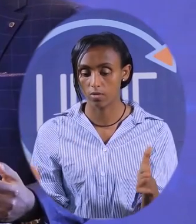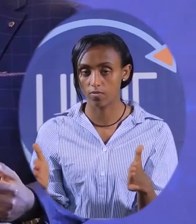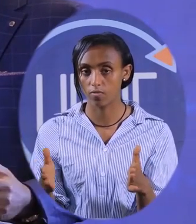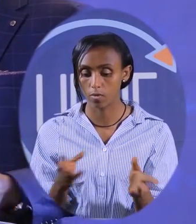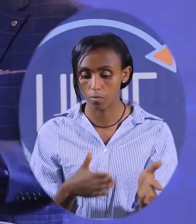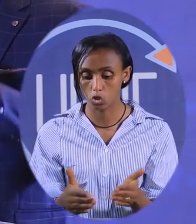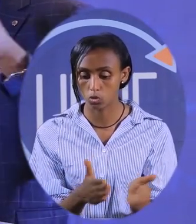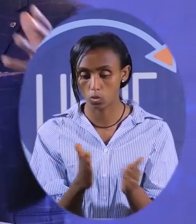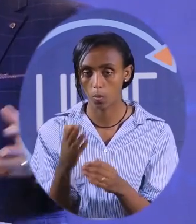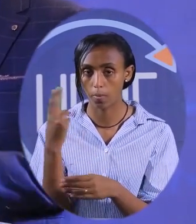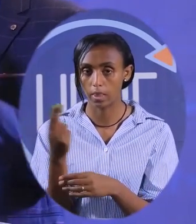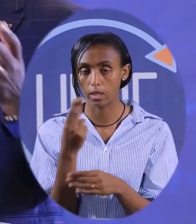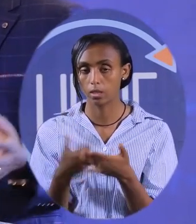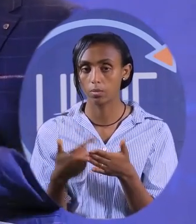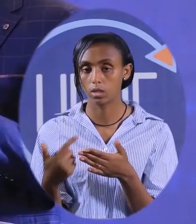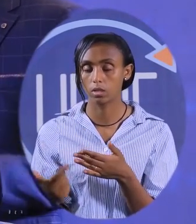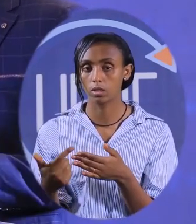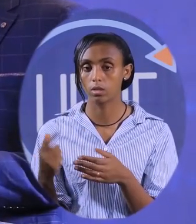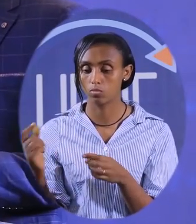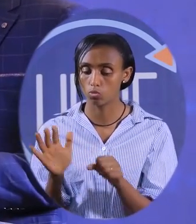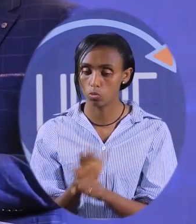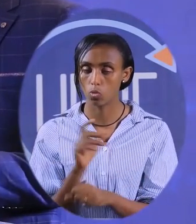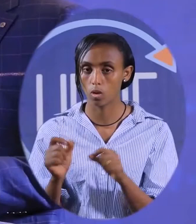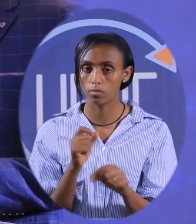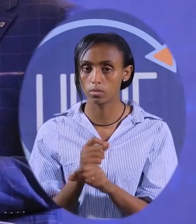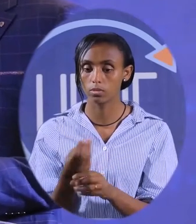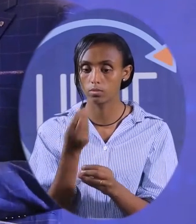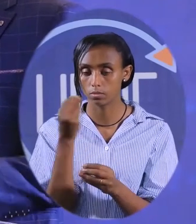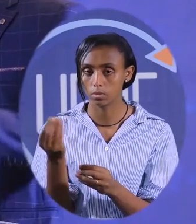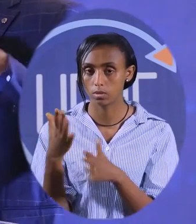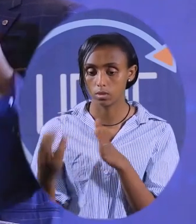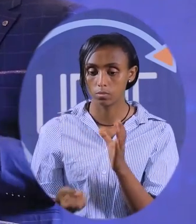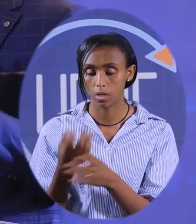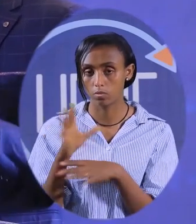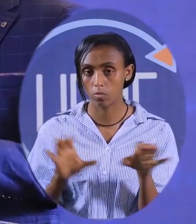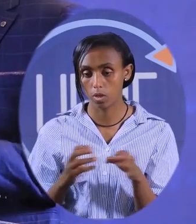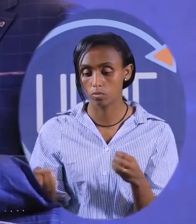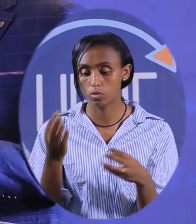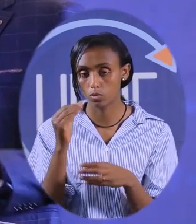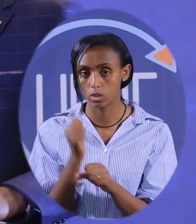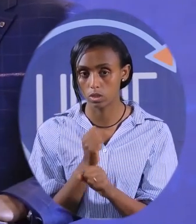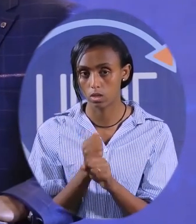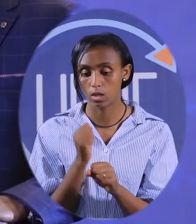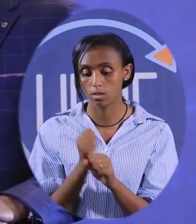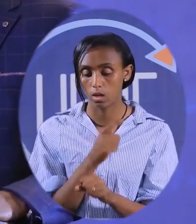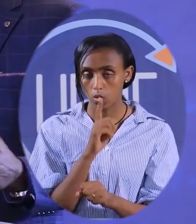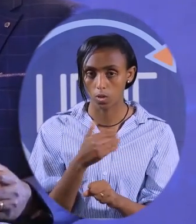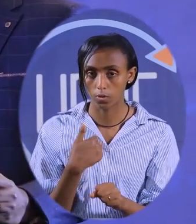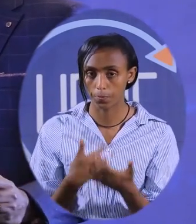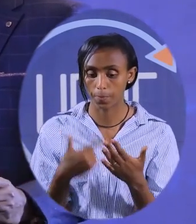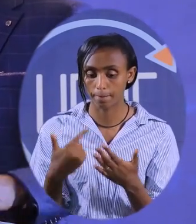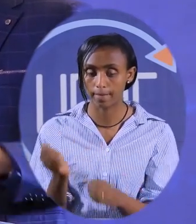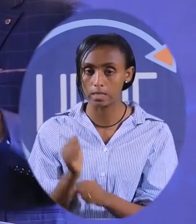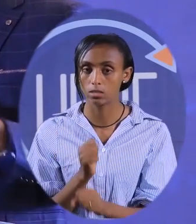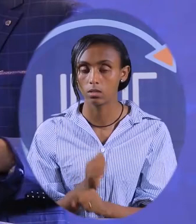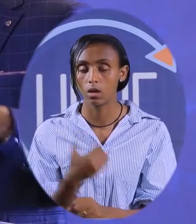መስኖንም በመጠቀም ይሄ ይር ራውንድ ፕሮዳክሽን ኦፍ ፉድ የሚለውን ሳይክል በመጠቀም በጣም ብዙ ስራ እየተሰራ አለ። ግን ያንን